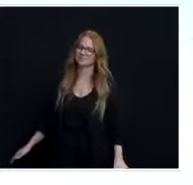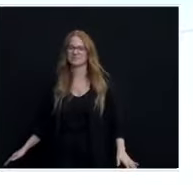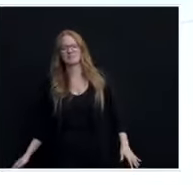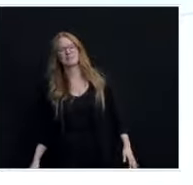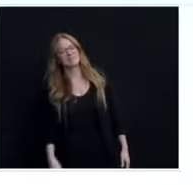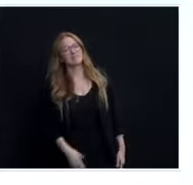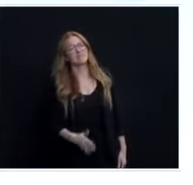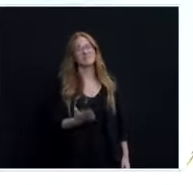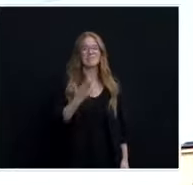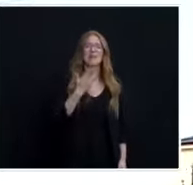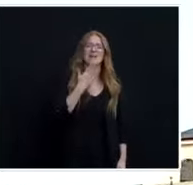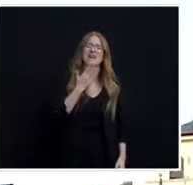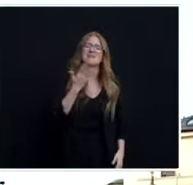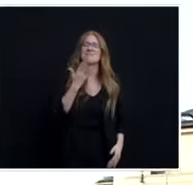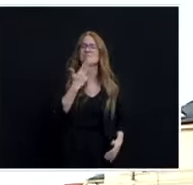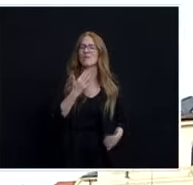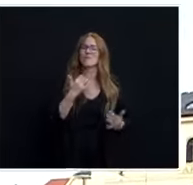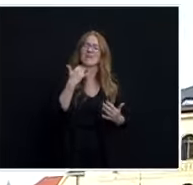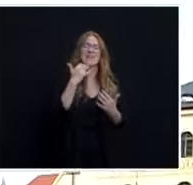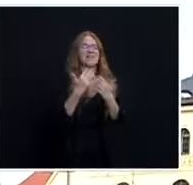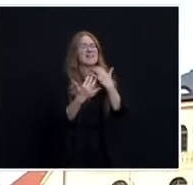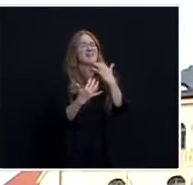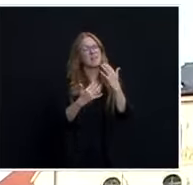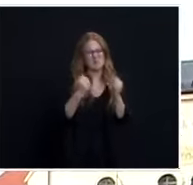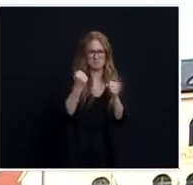Was das schockiert?